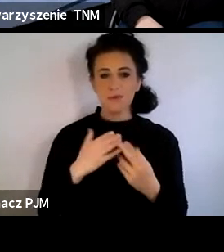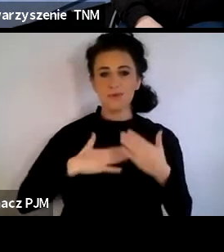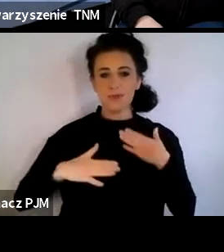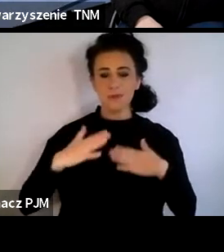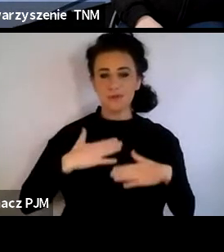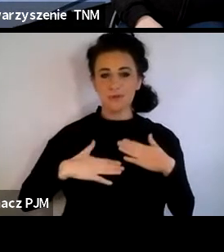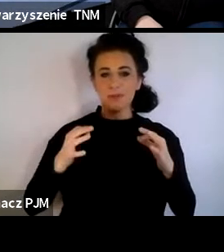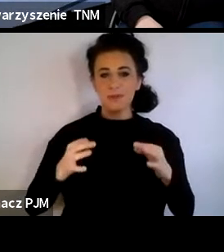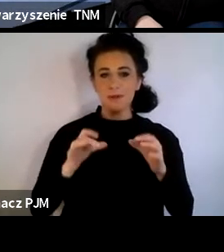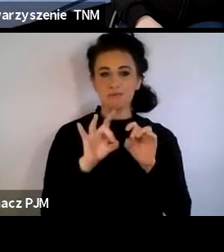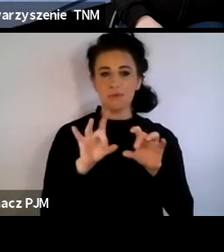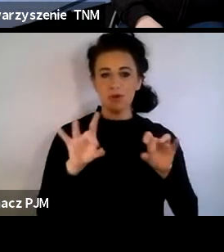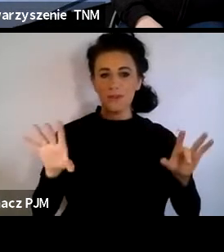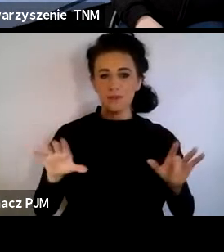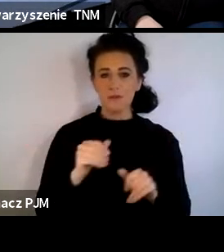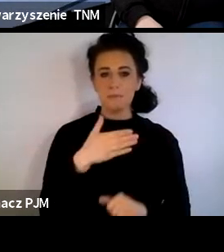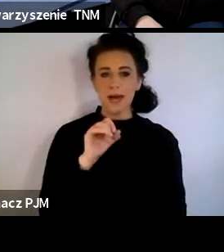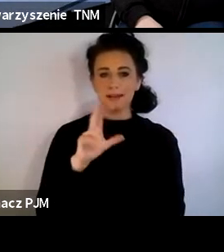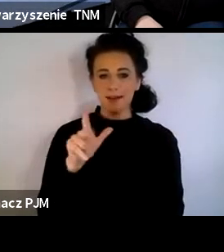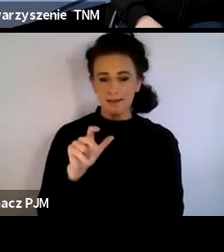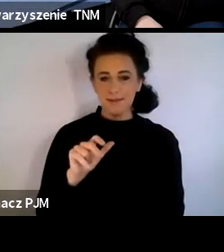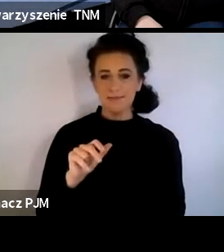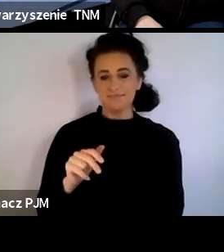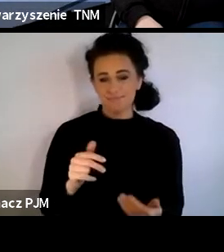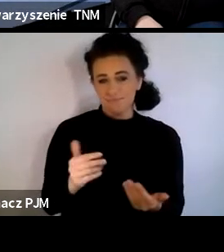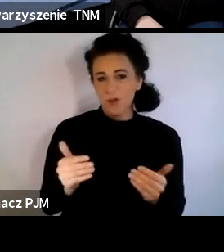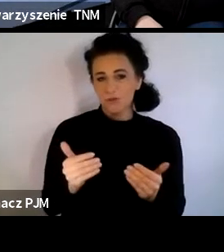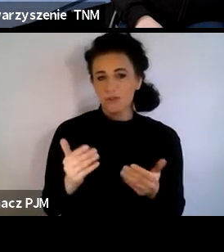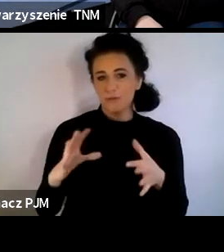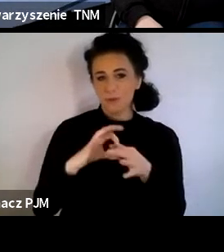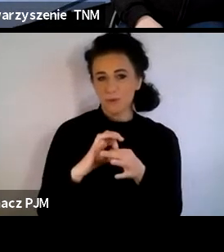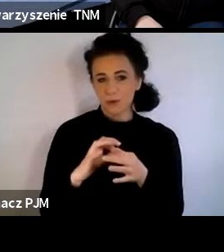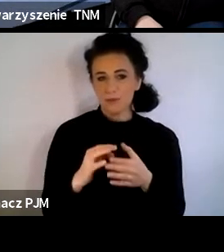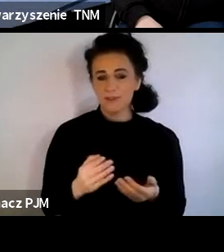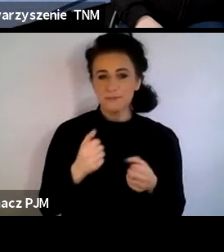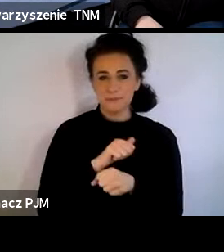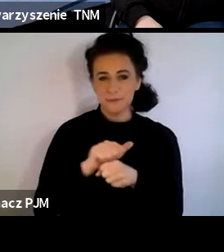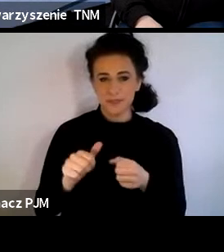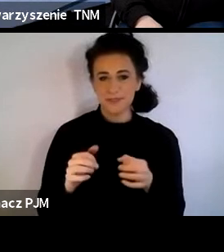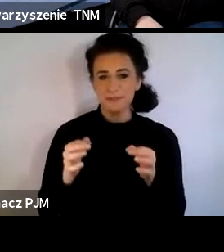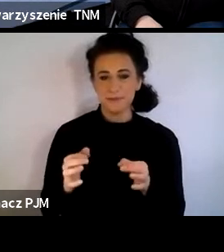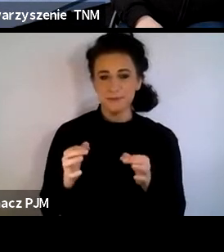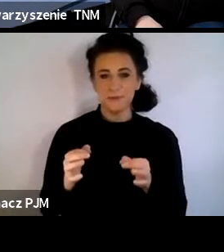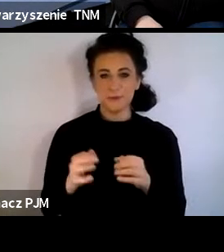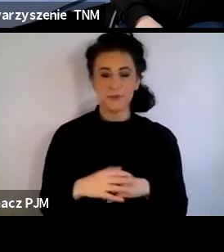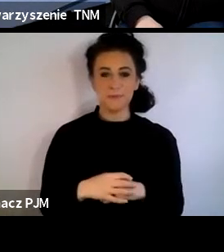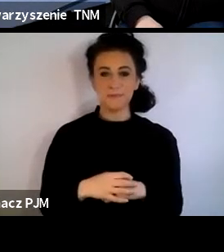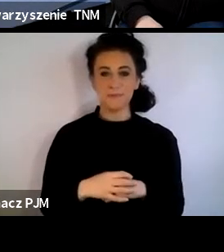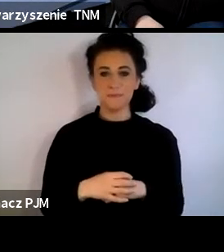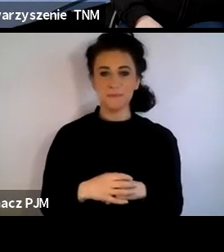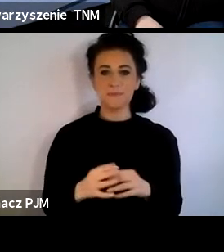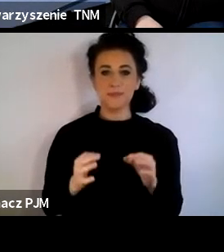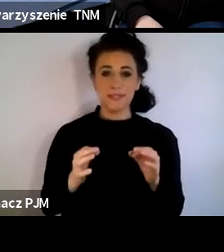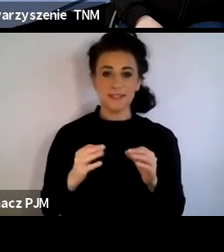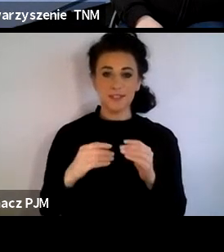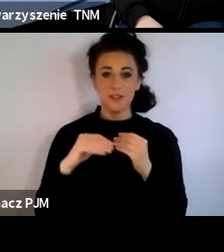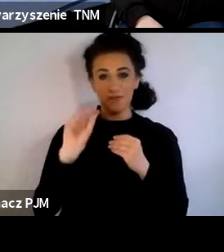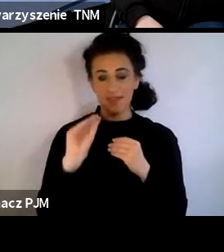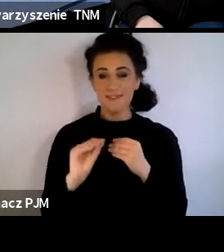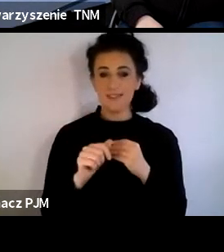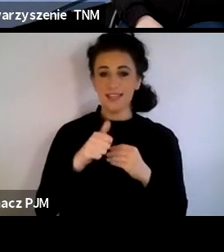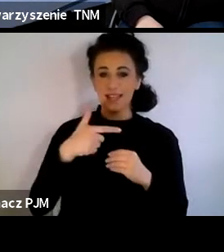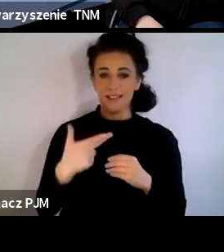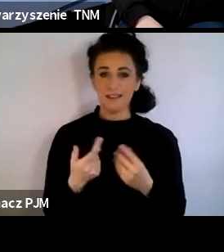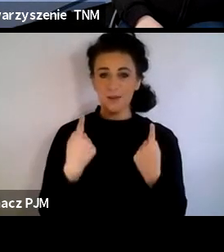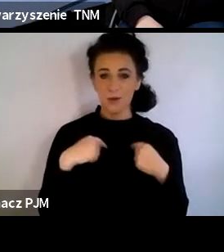pan profesor też miał możliwość dołączyć do konferencji. Dzisiaj jest nas w kilku więcej. Super,